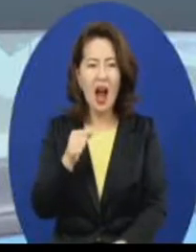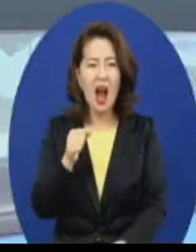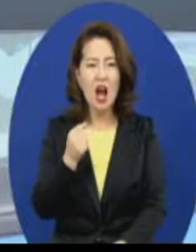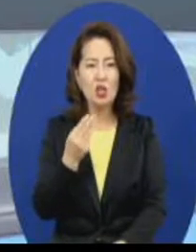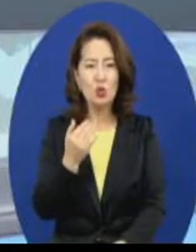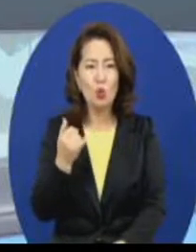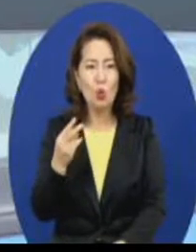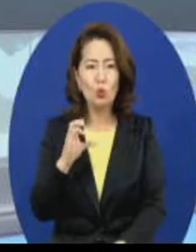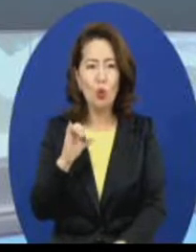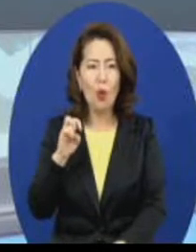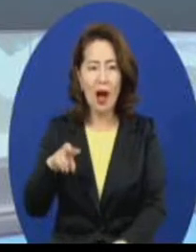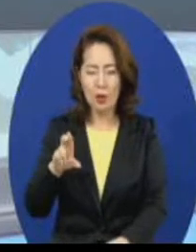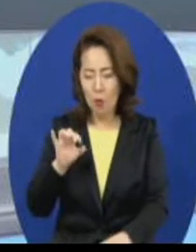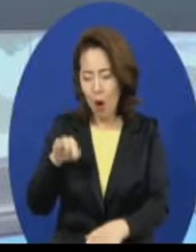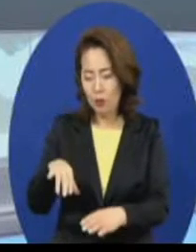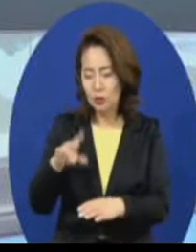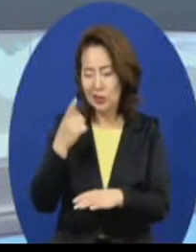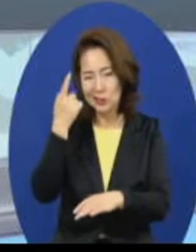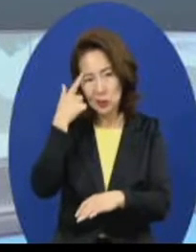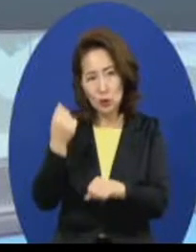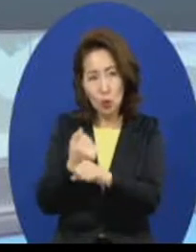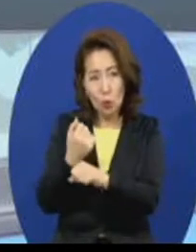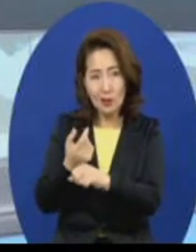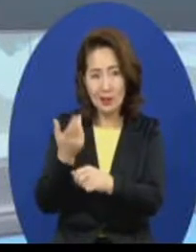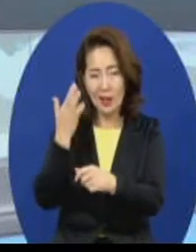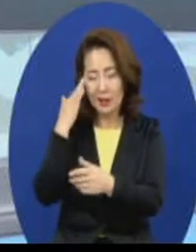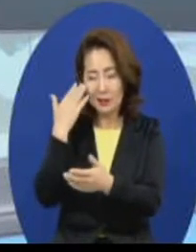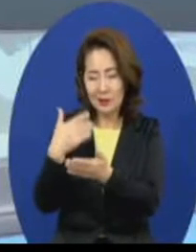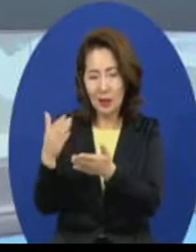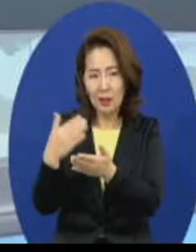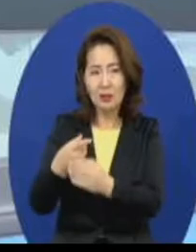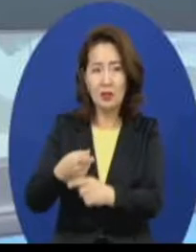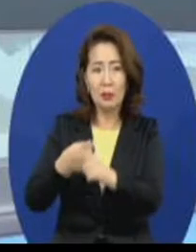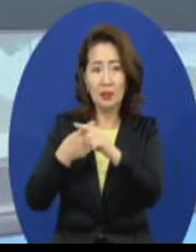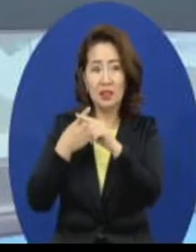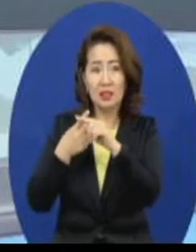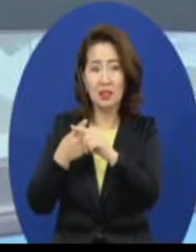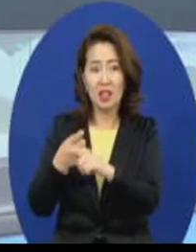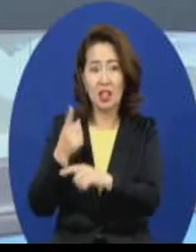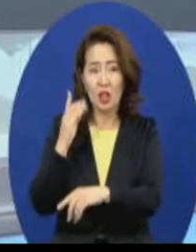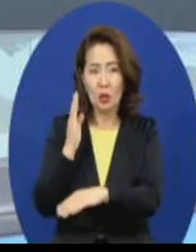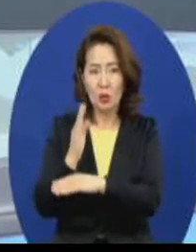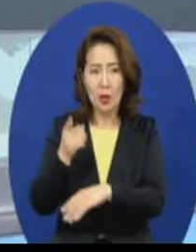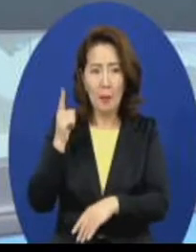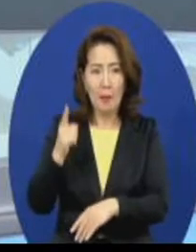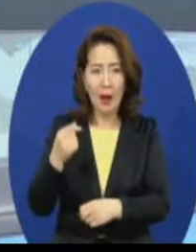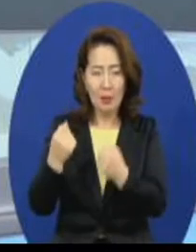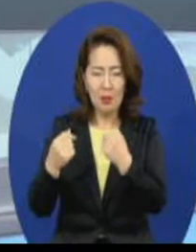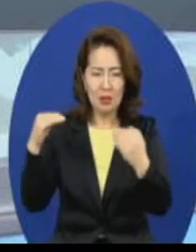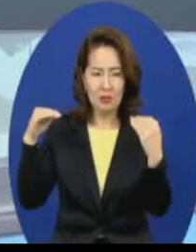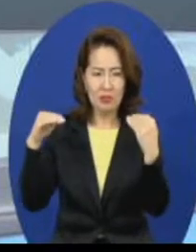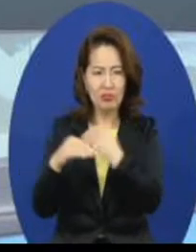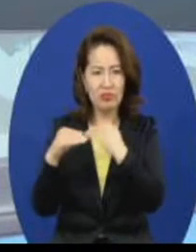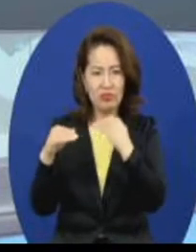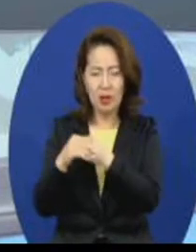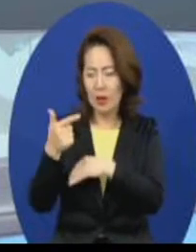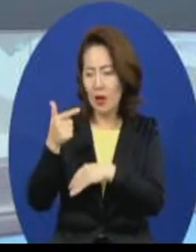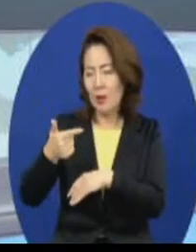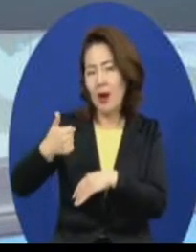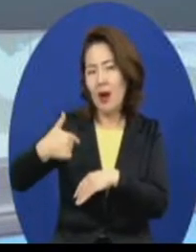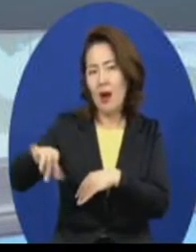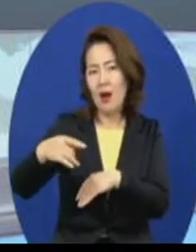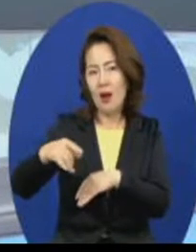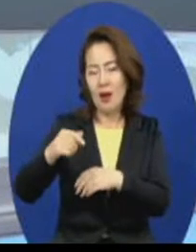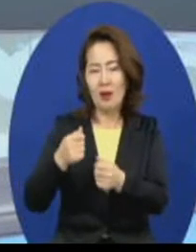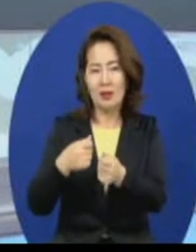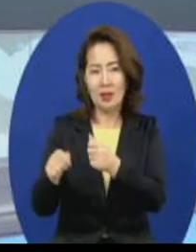Гашин сухад Бондын нүүрсний экспорт 10-р сард нэмэгдсэн байна. Өдөр дунджаар 1000 гаруй автомашинаар нүүрс тээвэрлэн гаргаж